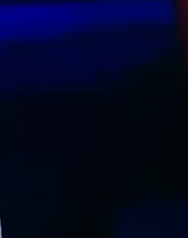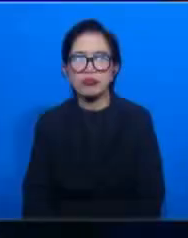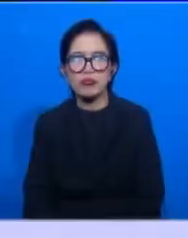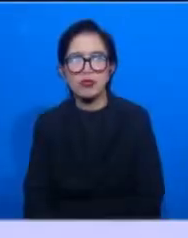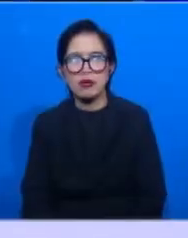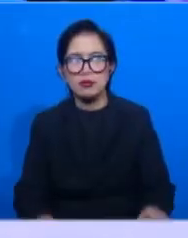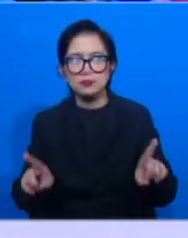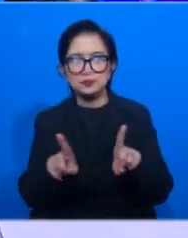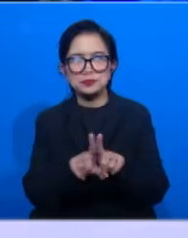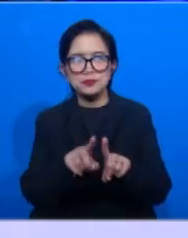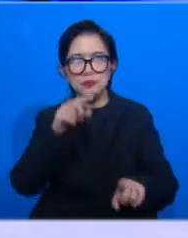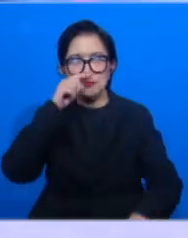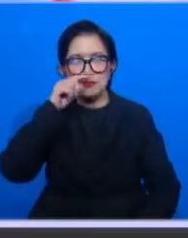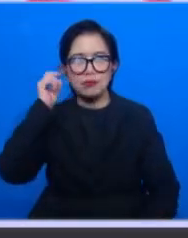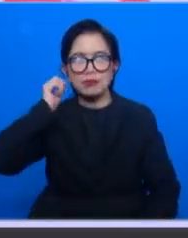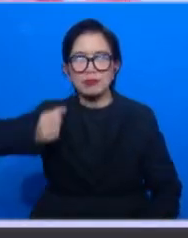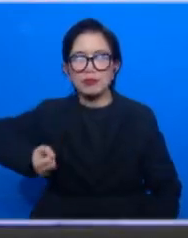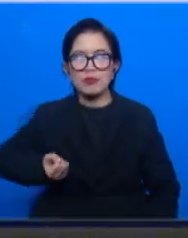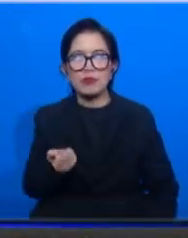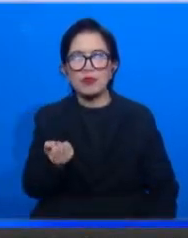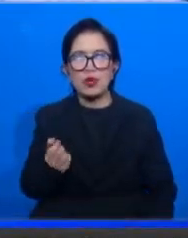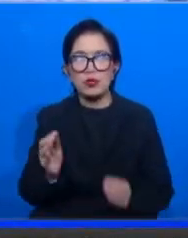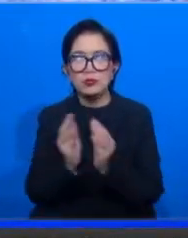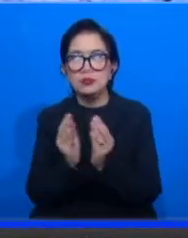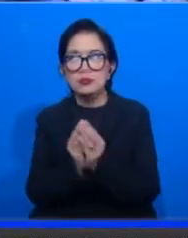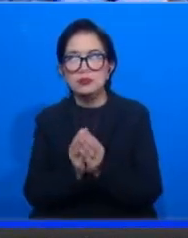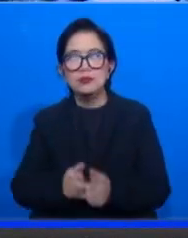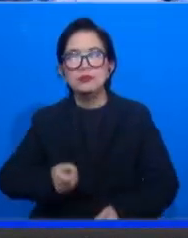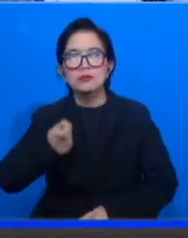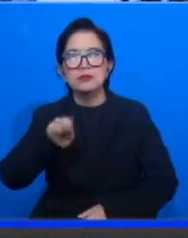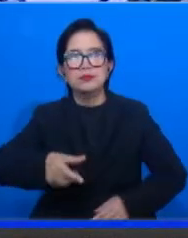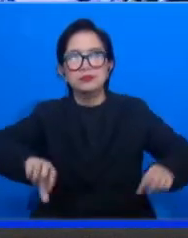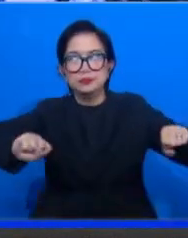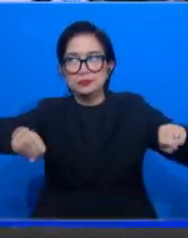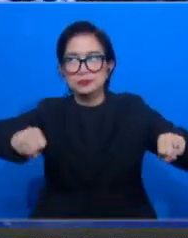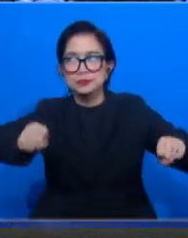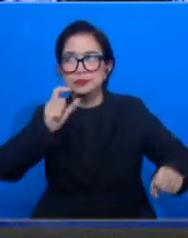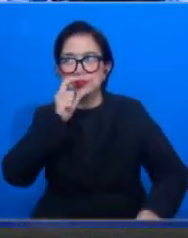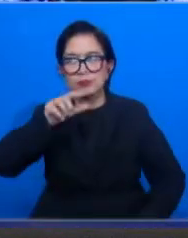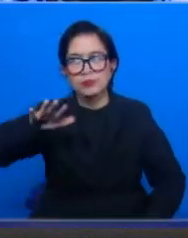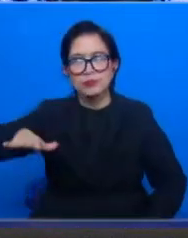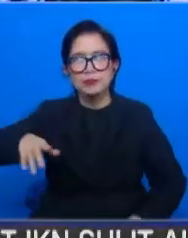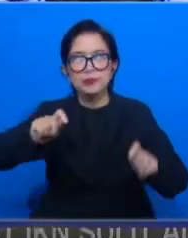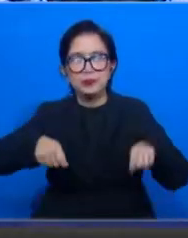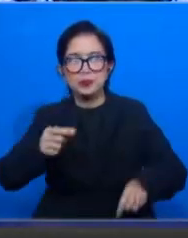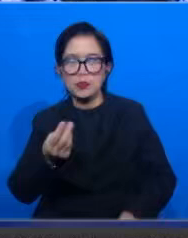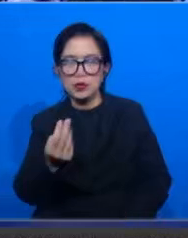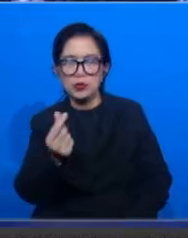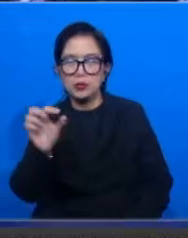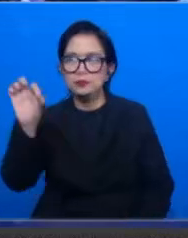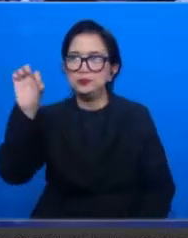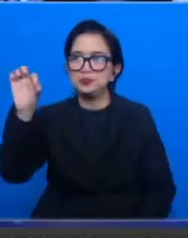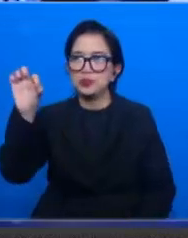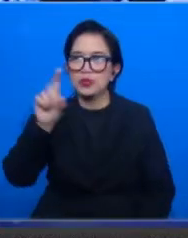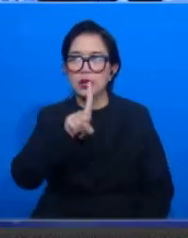pasangan suami istri di Kota Probolinggo Jawa Timur membeli sepeda motor untuk anaknya memakai uang koin tidak tanggung-tanggung berat uang koin pecahan